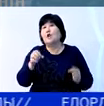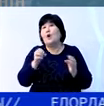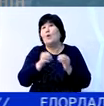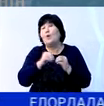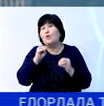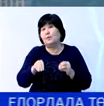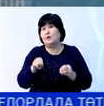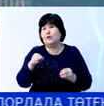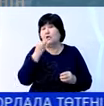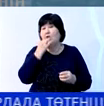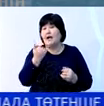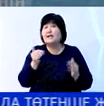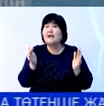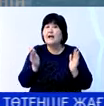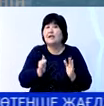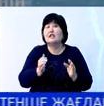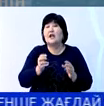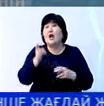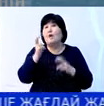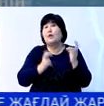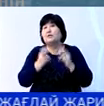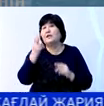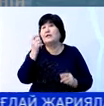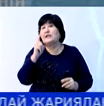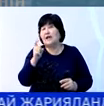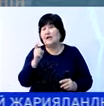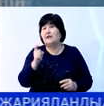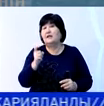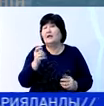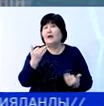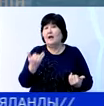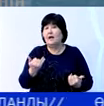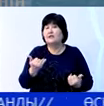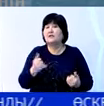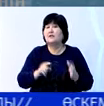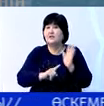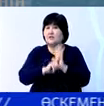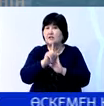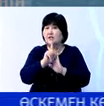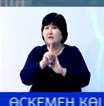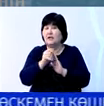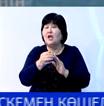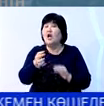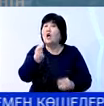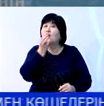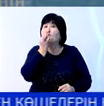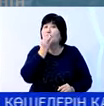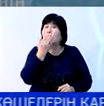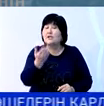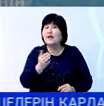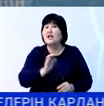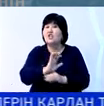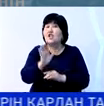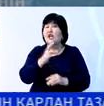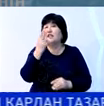Қазіргі таңда біз кішігірім производственный цех дейді ғой, өндірістік цехтарды қазір шығарып жатырмыз интернеттен. Емінде жұмыртқаның